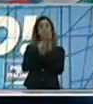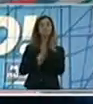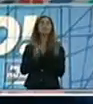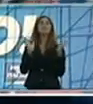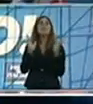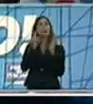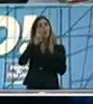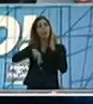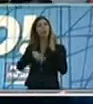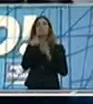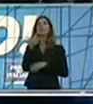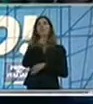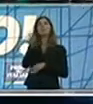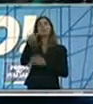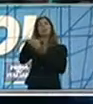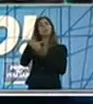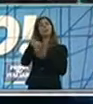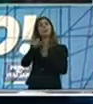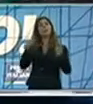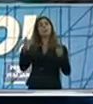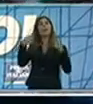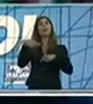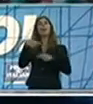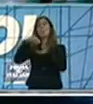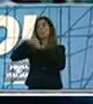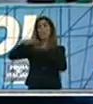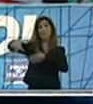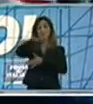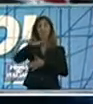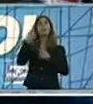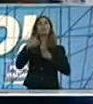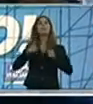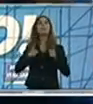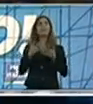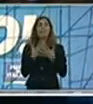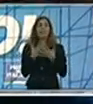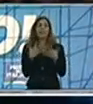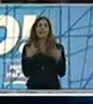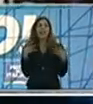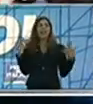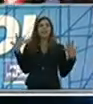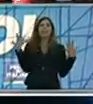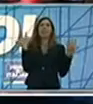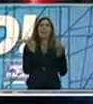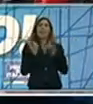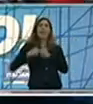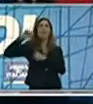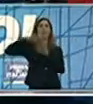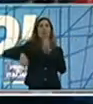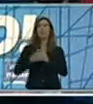che vanno sulla questione del governo, come tutto proiettato sulle tasse, il governo delle